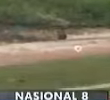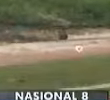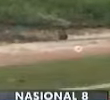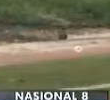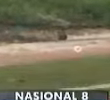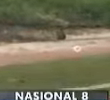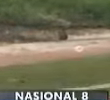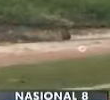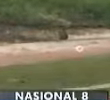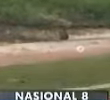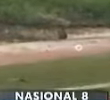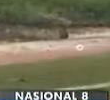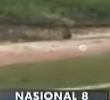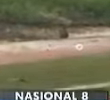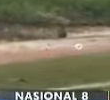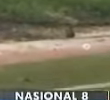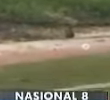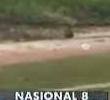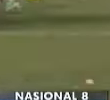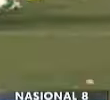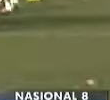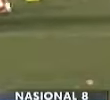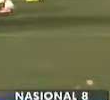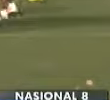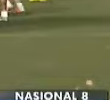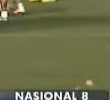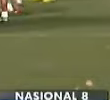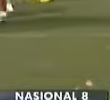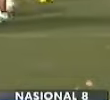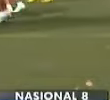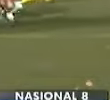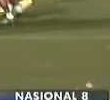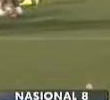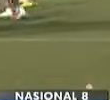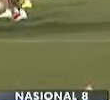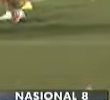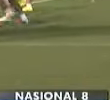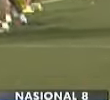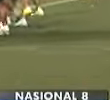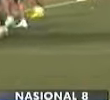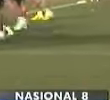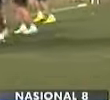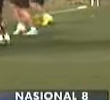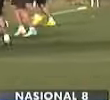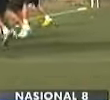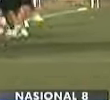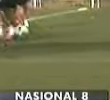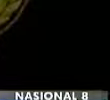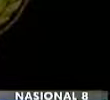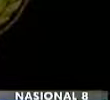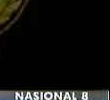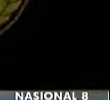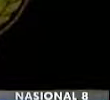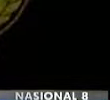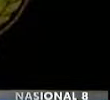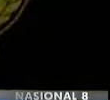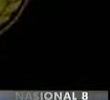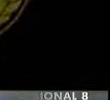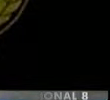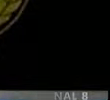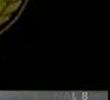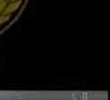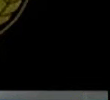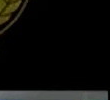mata diikuti Argentina 1494 dan Belgium di tempat ketiga dengan 1457 mata ranking FIFA